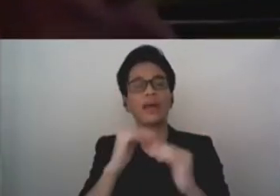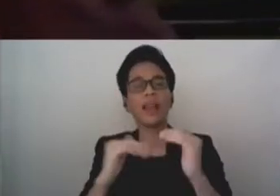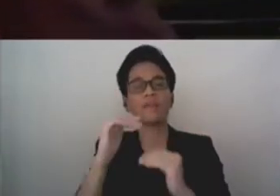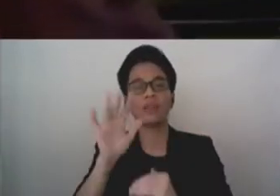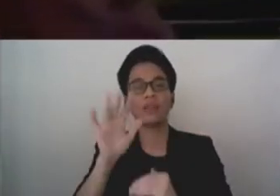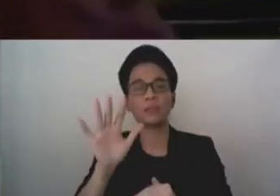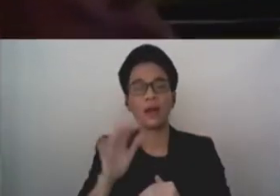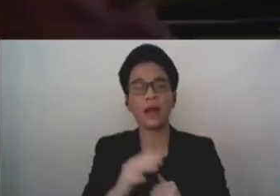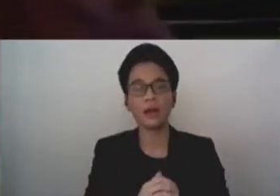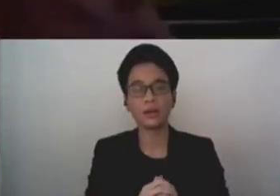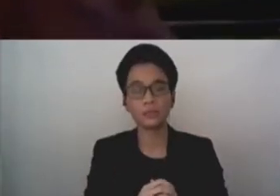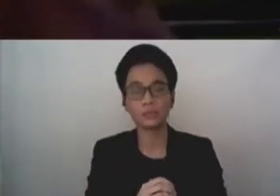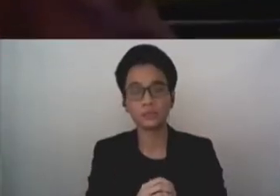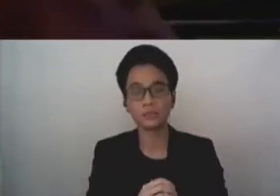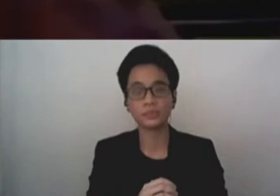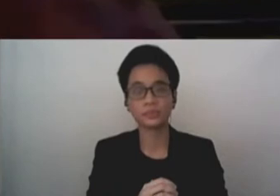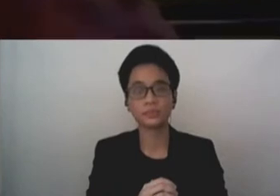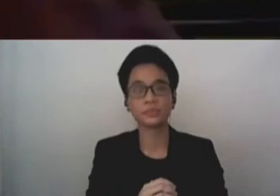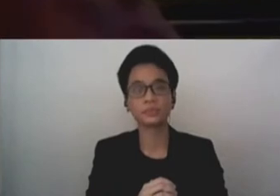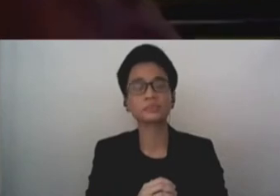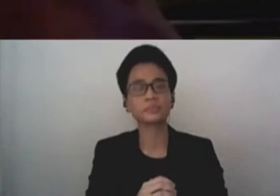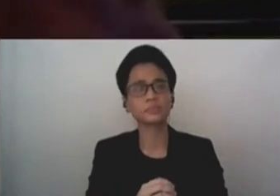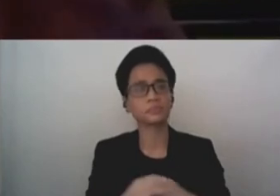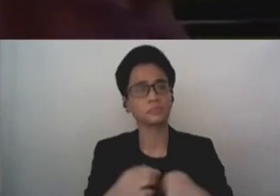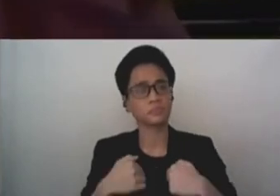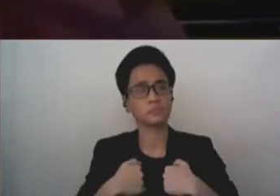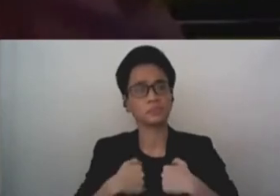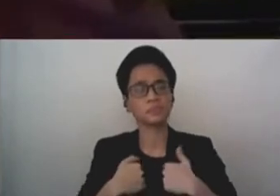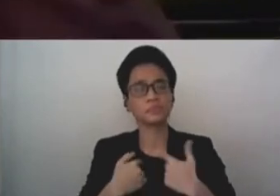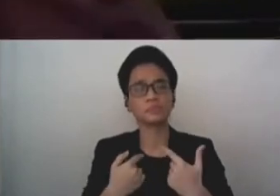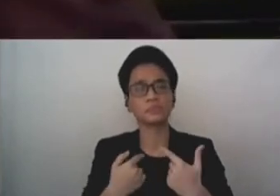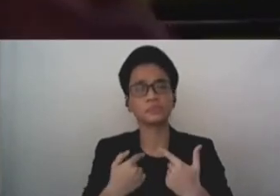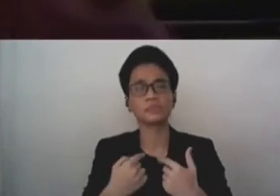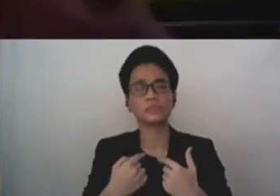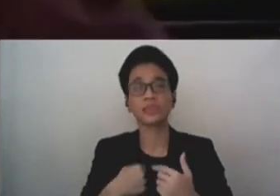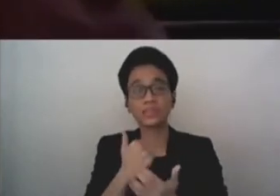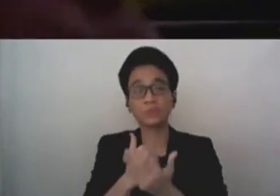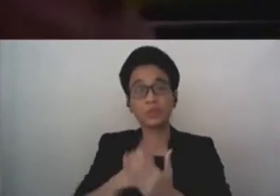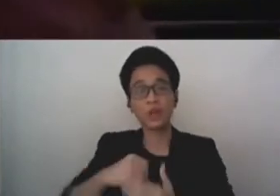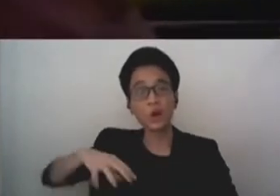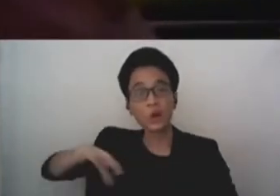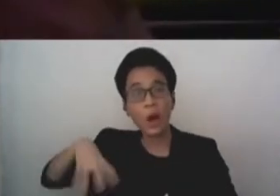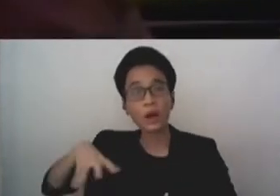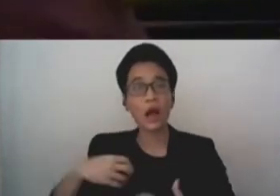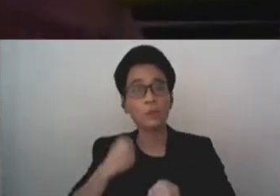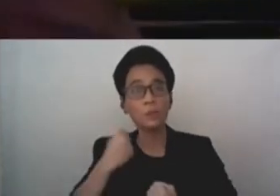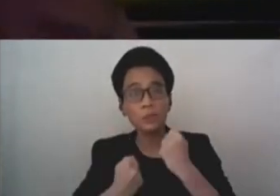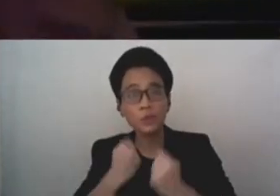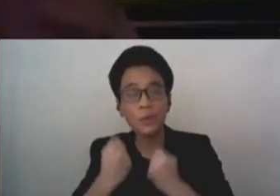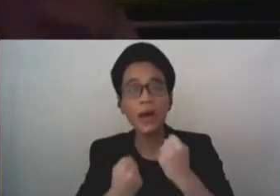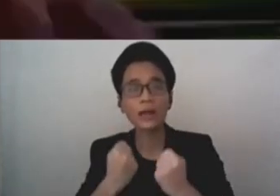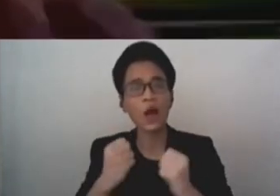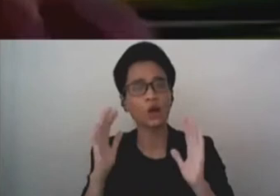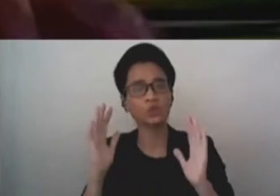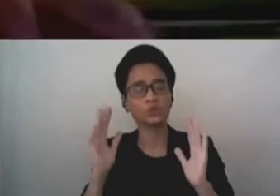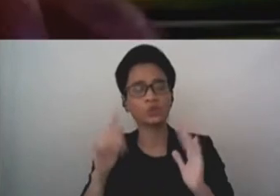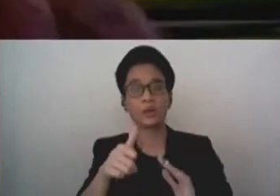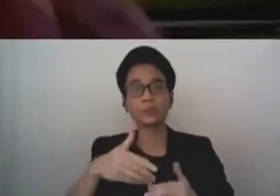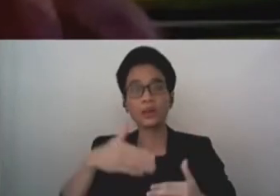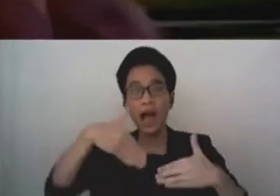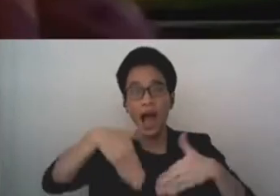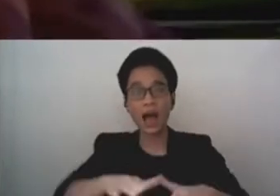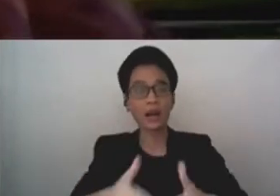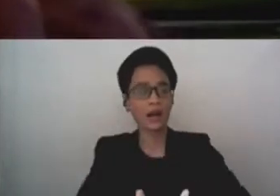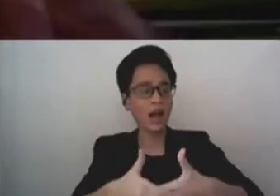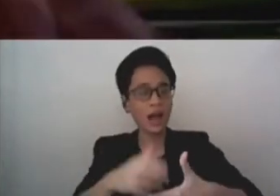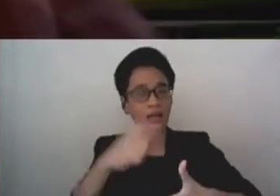tindakan upaya untuk ikhtiar untuk dalam tanda kutip menyembuhkan ya, sebenarnya bukan